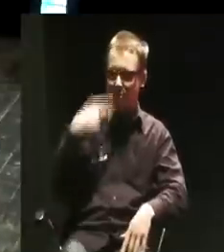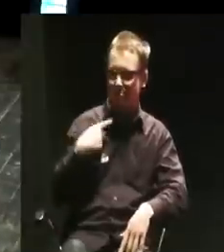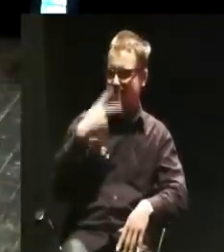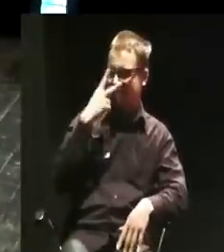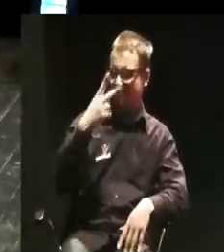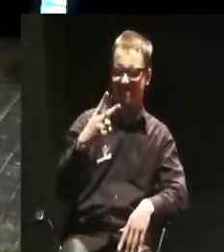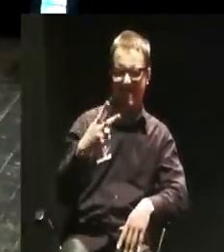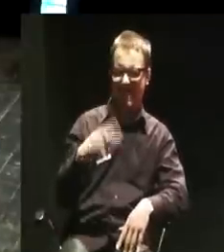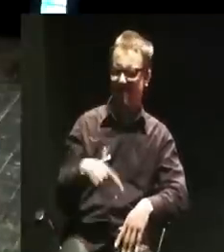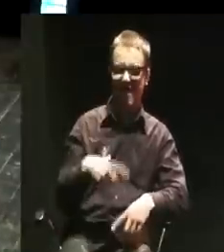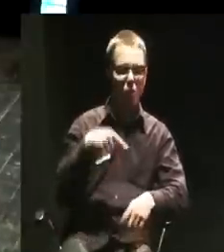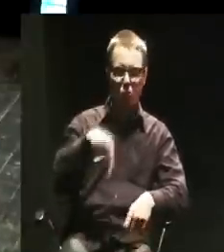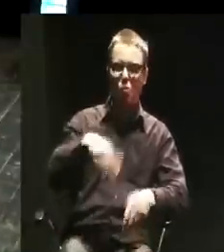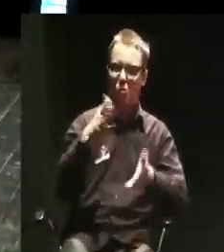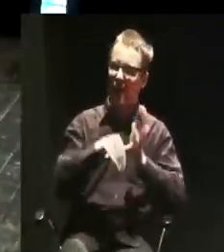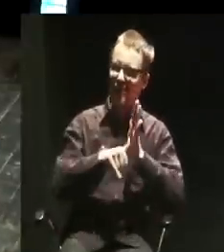trzeba stąd uciekać.